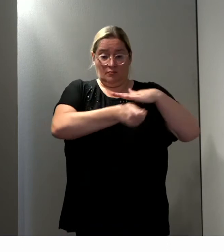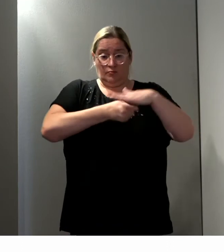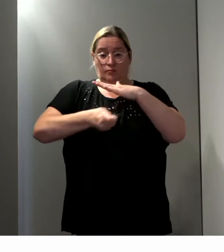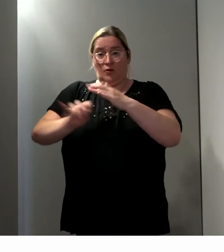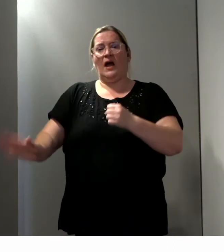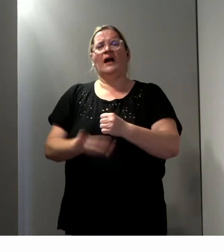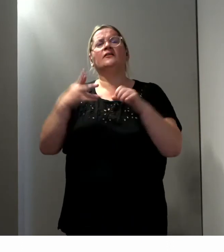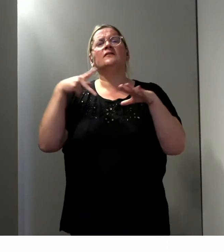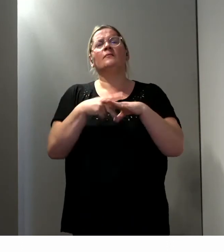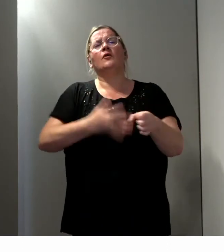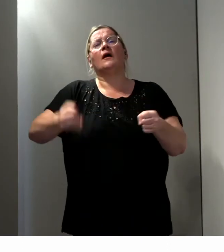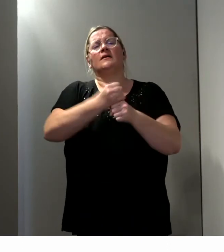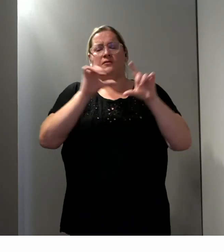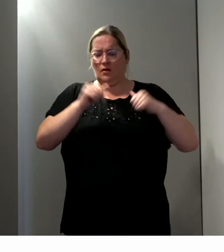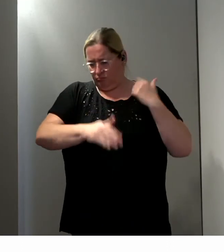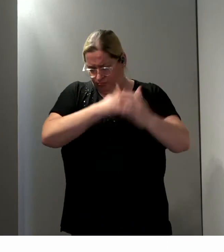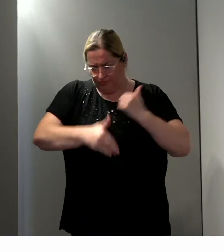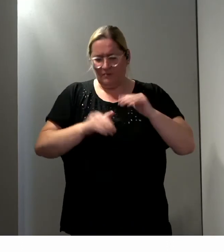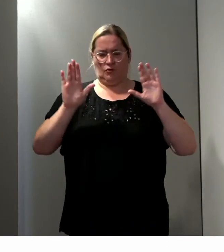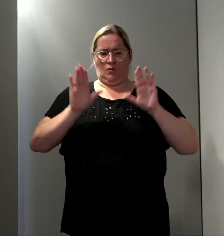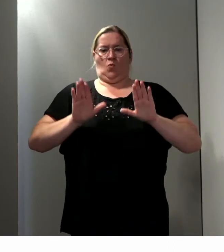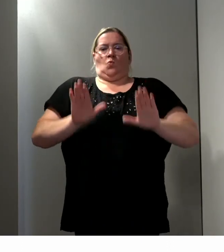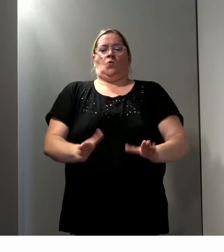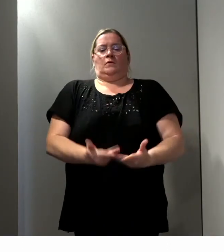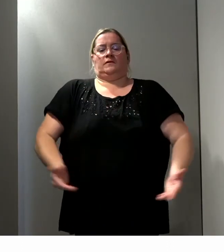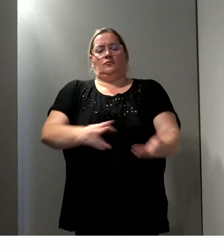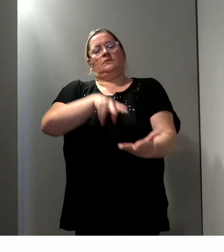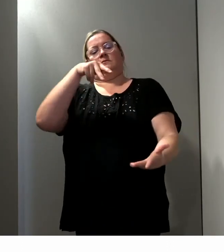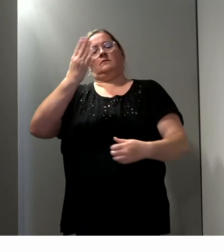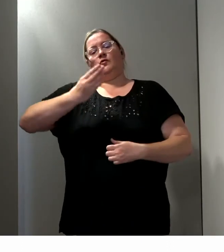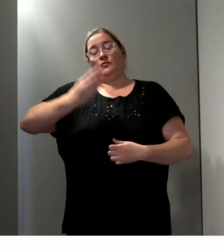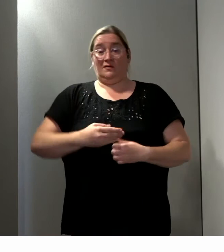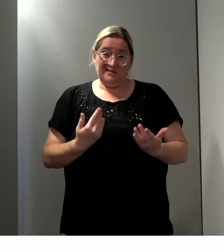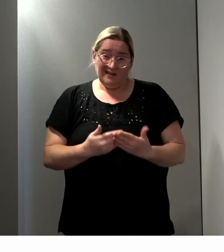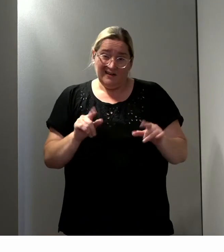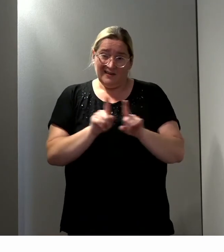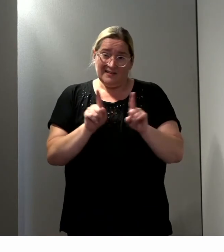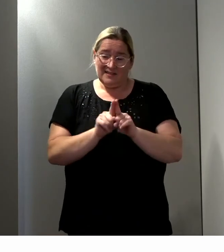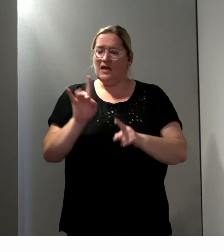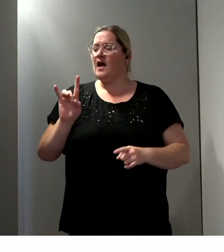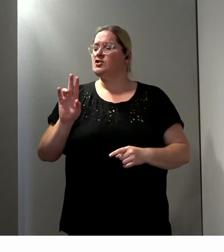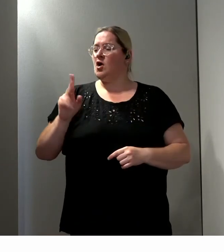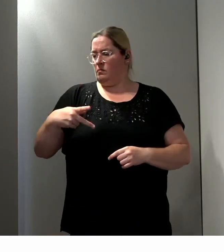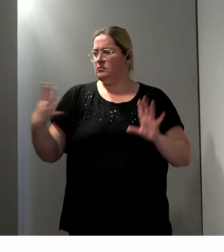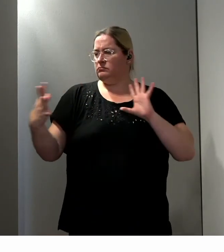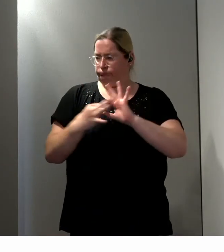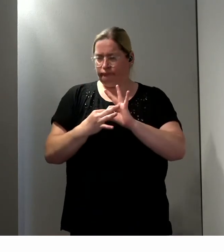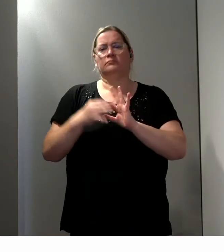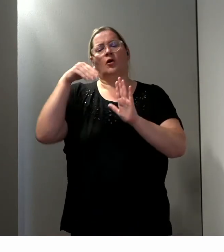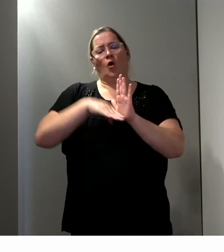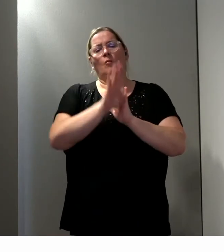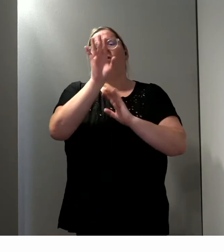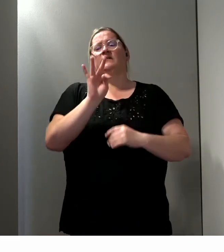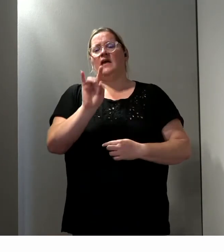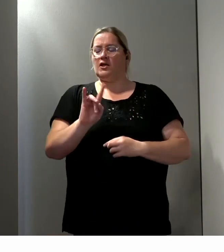accompagnés à la création et qui ont eu besoin justement de faire un point de situation pour, et c'est l'esprit aussi de ce qu'on fait avec HUP sur Rebond